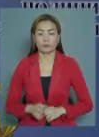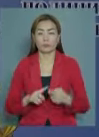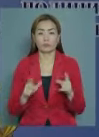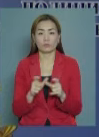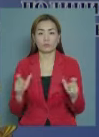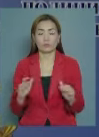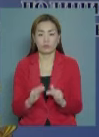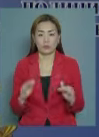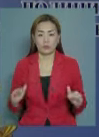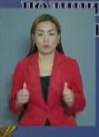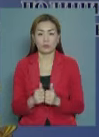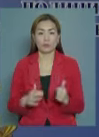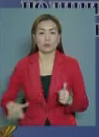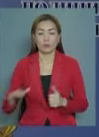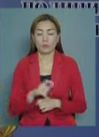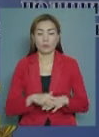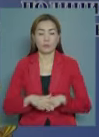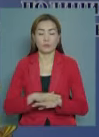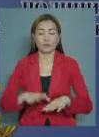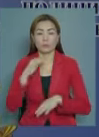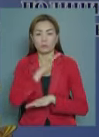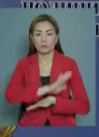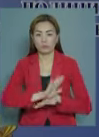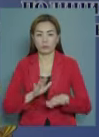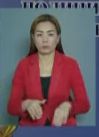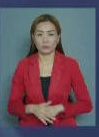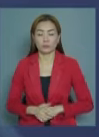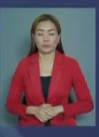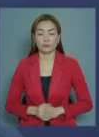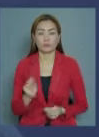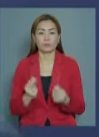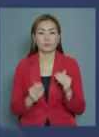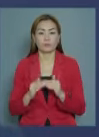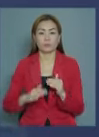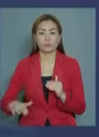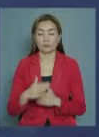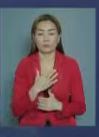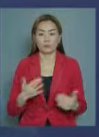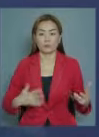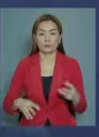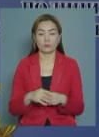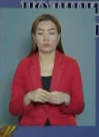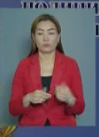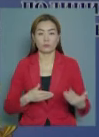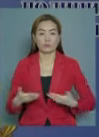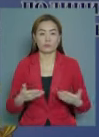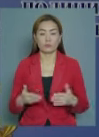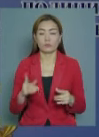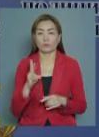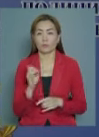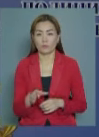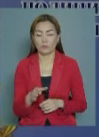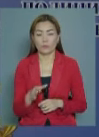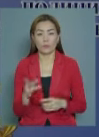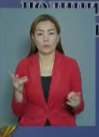мектептердің және балабақшалардың тұстарында, адам көп шоғырланатын жерлердегі ойын алаңдарының тұстарында жасан Ертеме жаяу жүргінші тұстарына орнатылады.